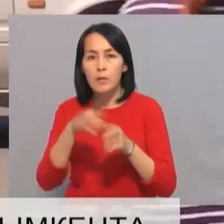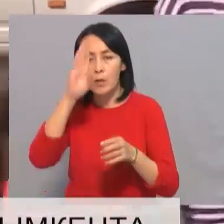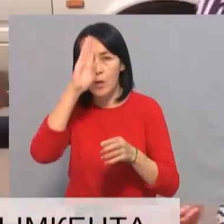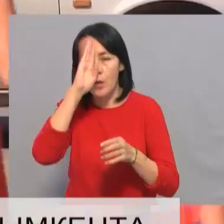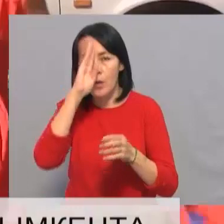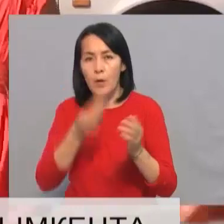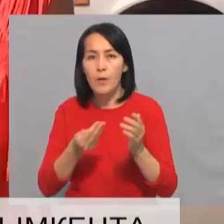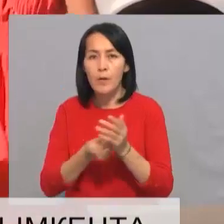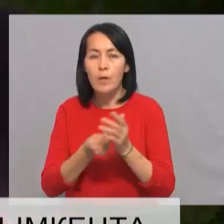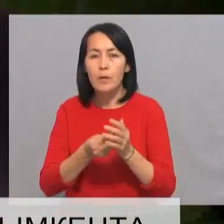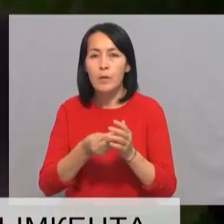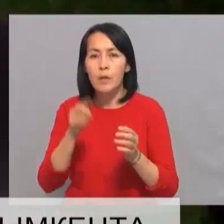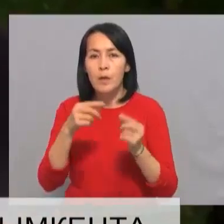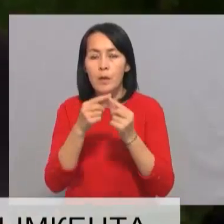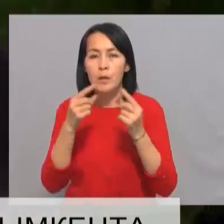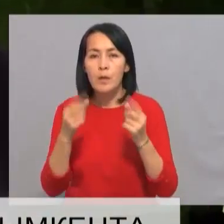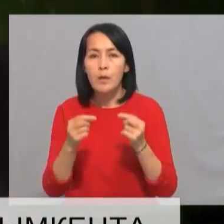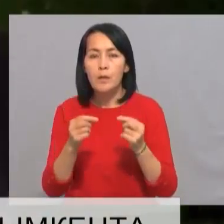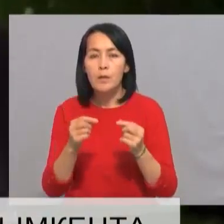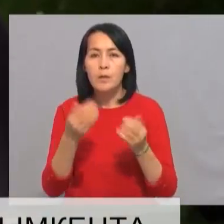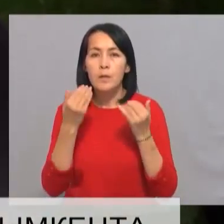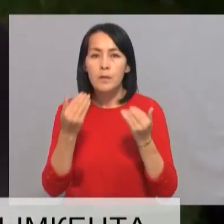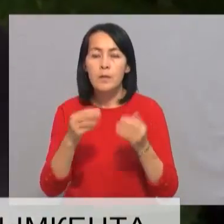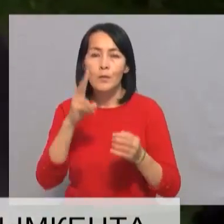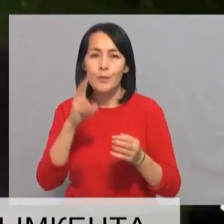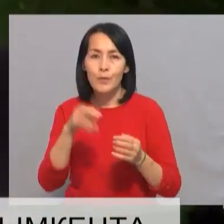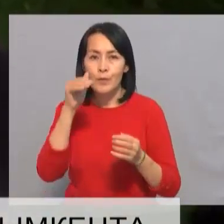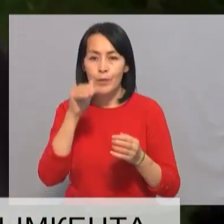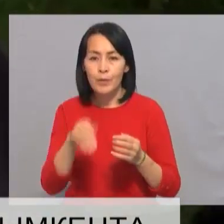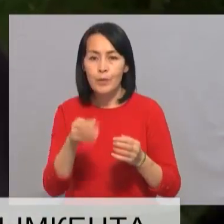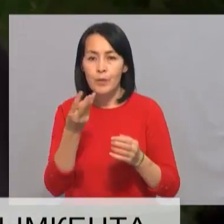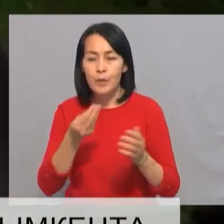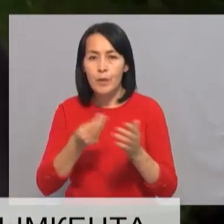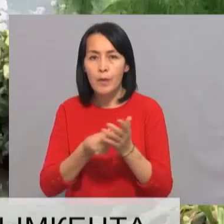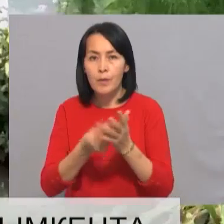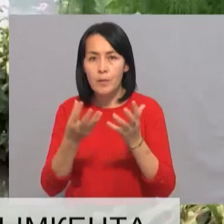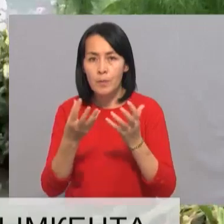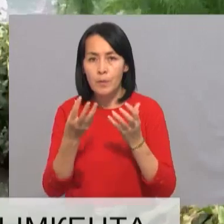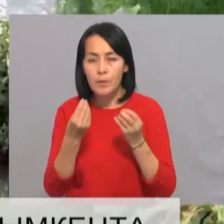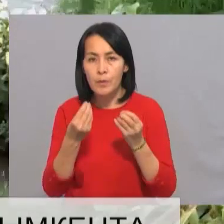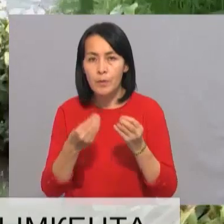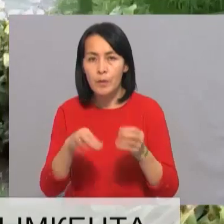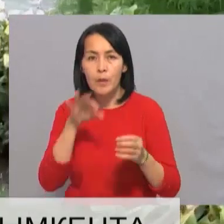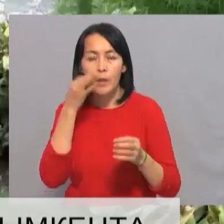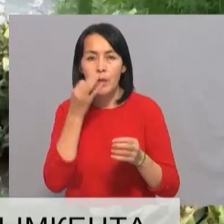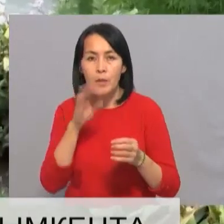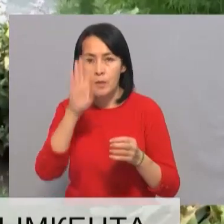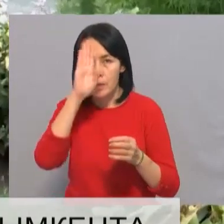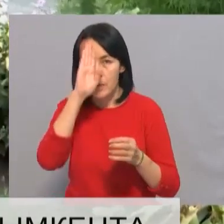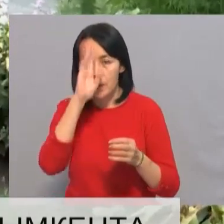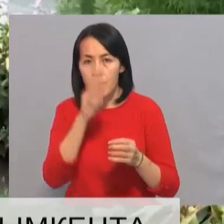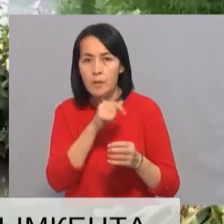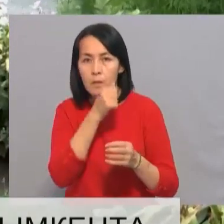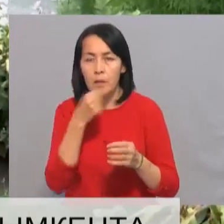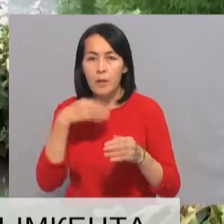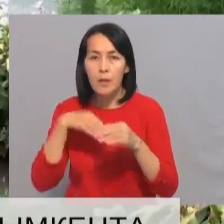мужчина перечислил на некий карточный счет задаток в размере 200 тысяч тенге. Получив деньги, лжепродавец перестал выходить